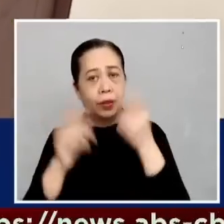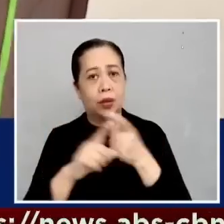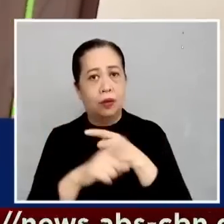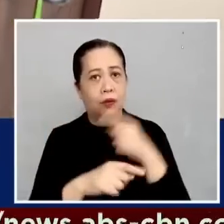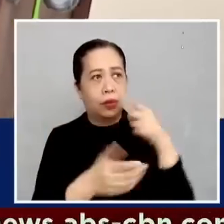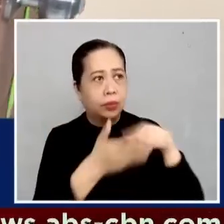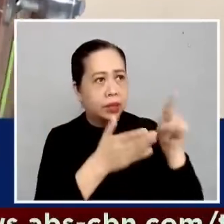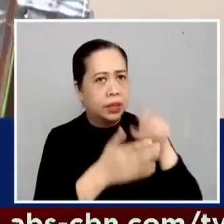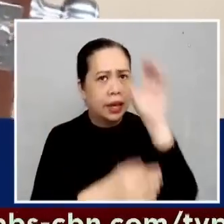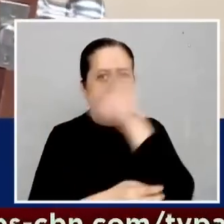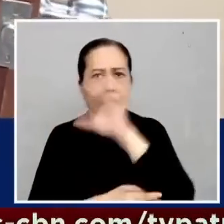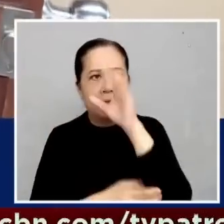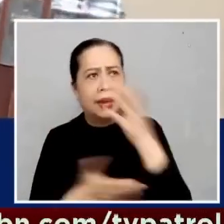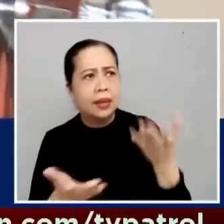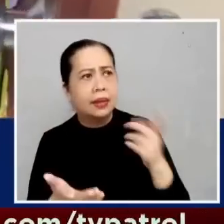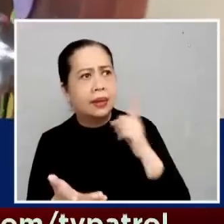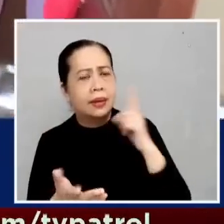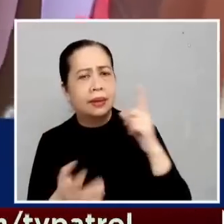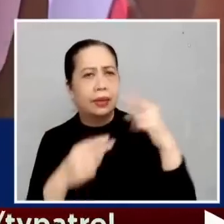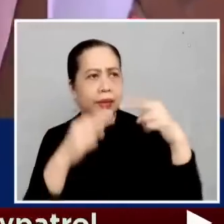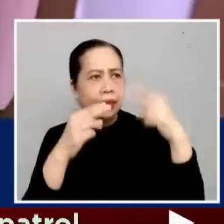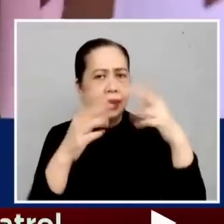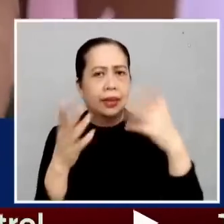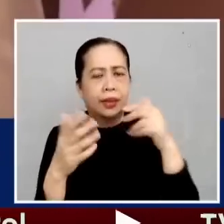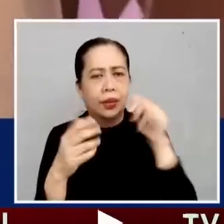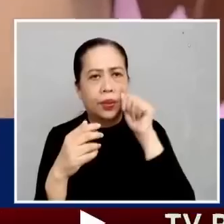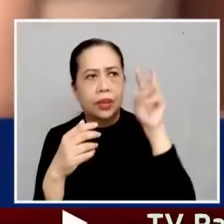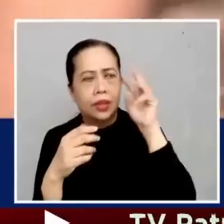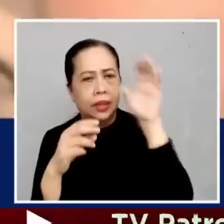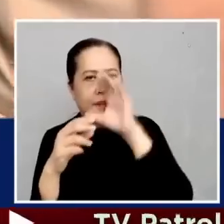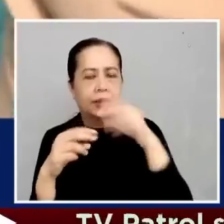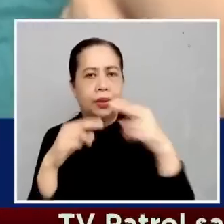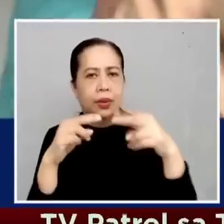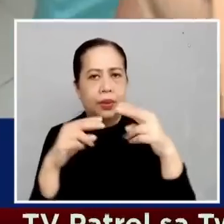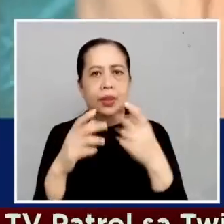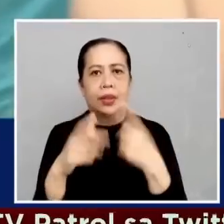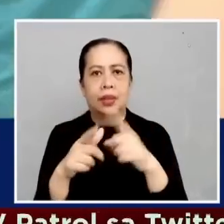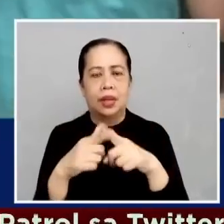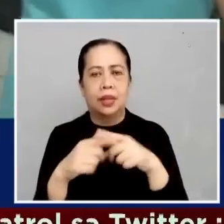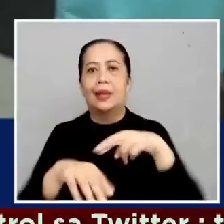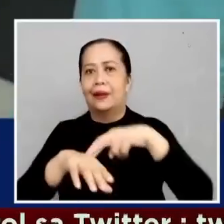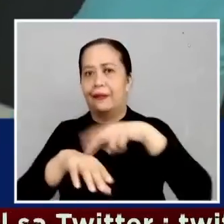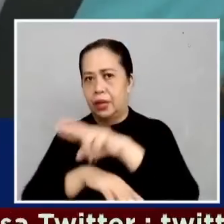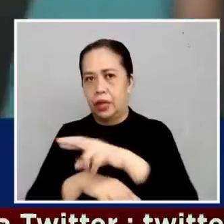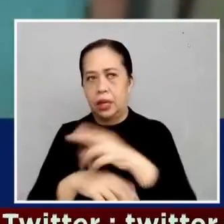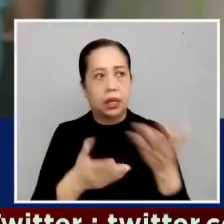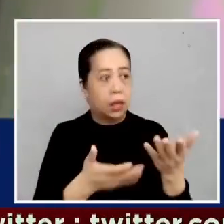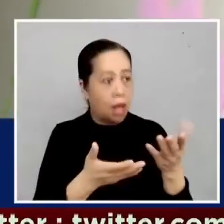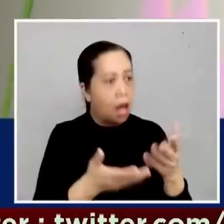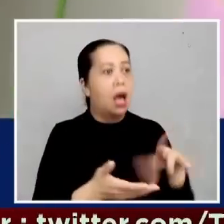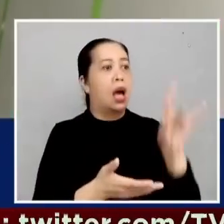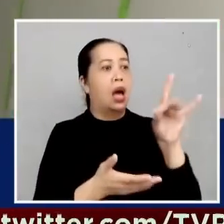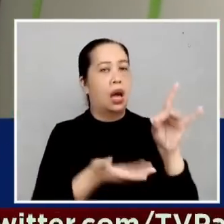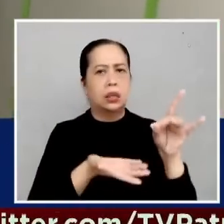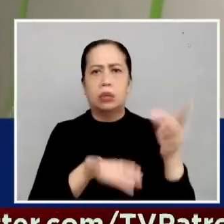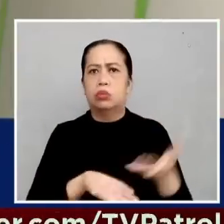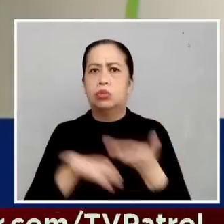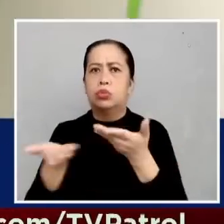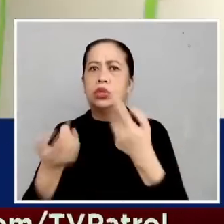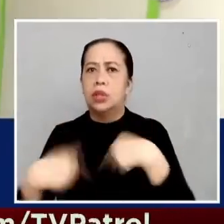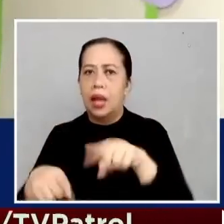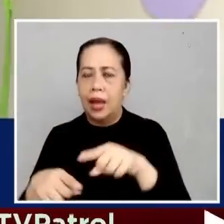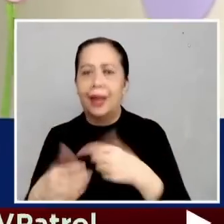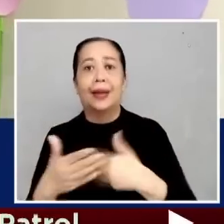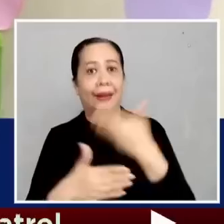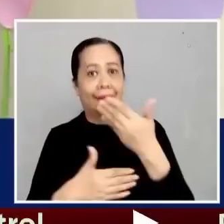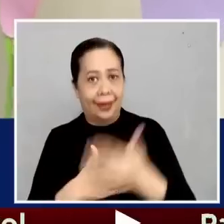yung hanapin yung mga bata, mag-create ng awareness, kasunod noon referral, saan sila ngayon pwedeng pumunta. Tapos, yung